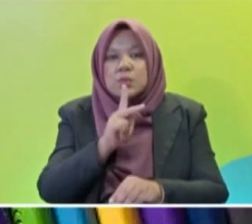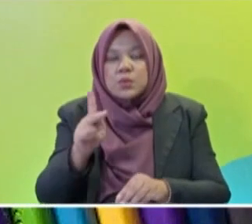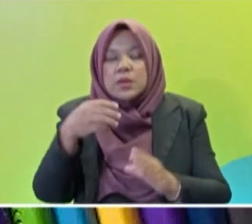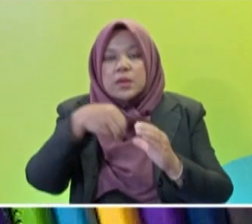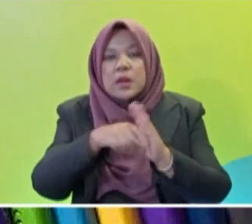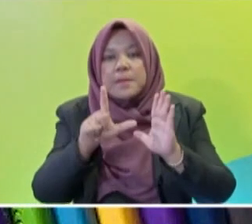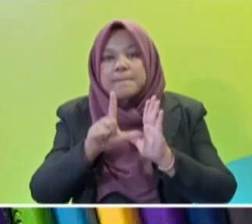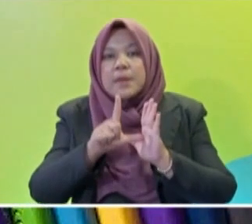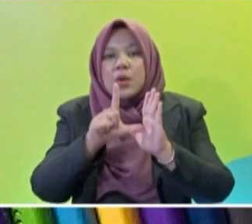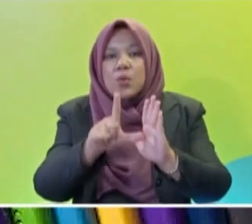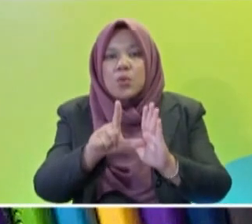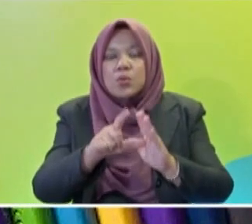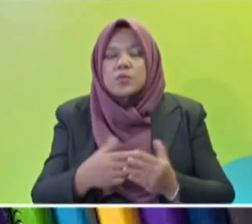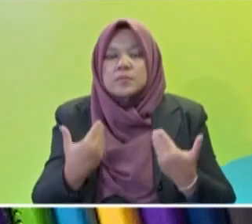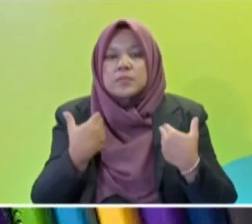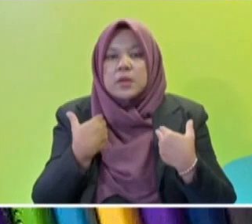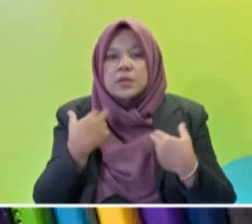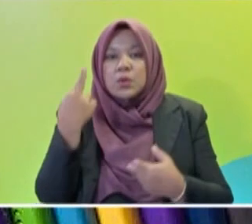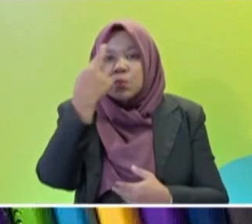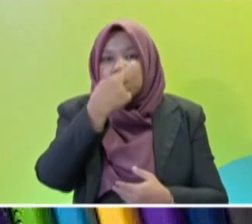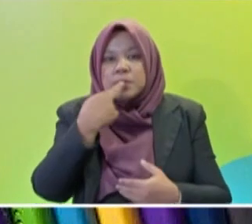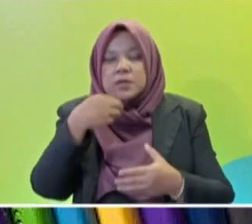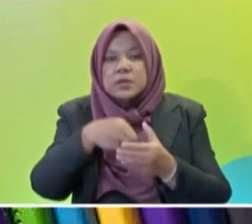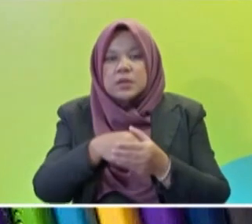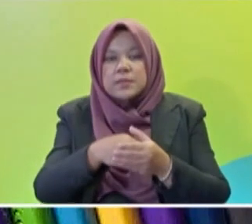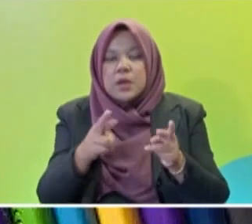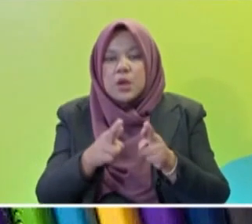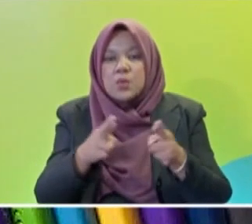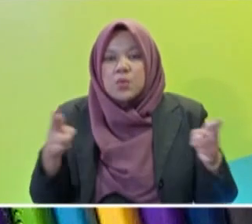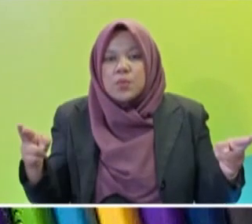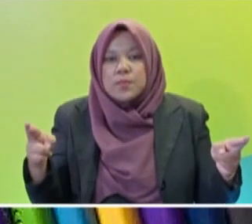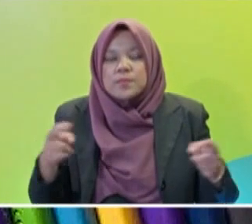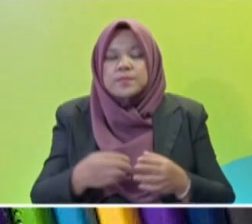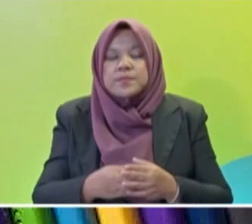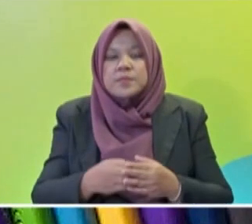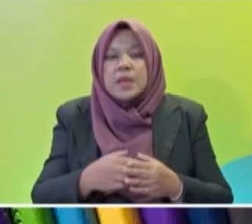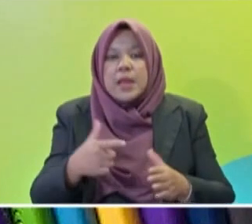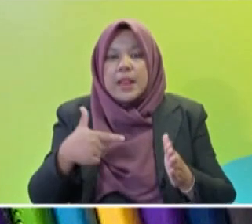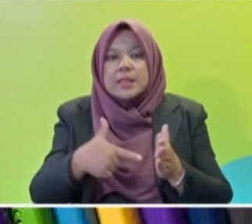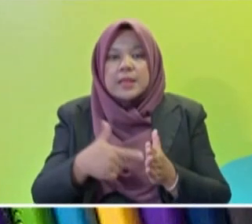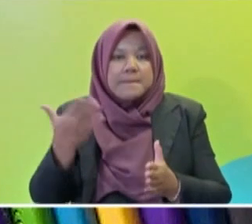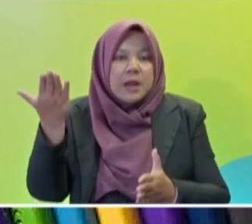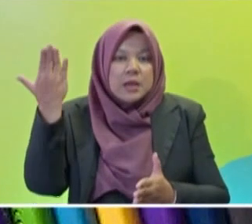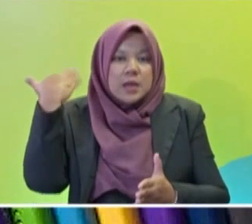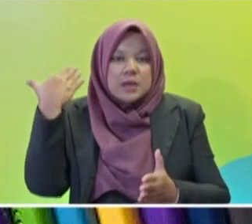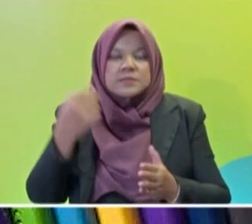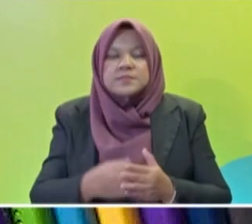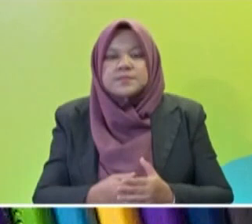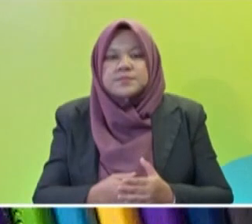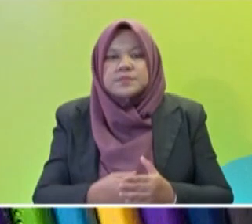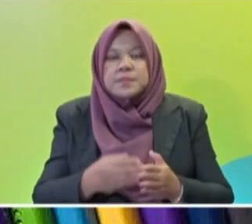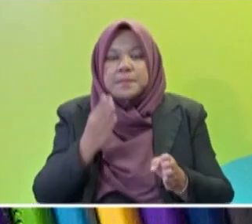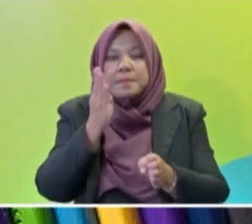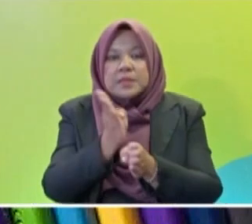logo pada logo itu ruang sebagai komponen latar belakang bentuk seminar